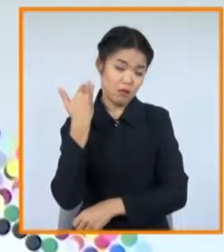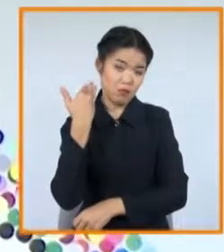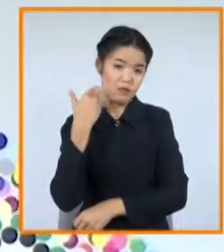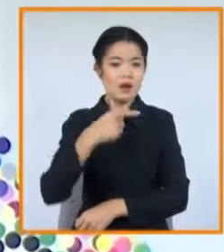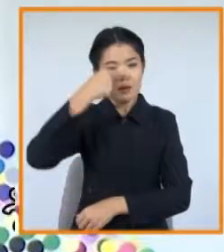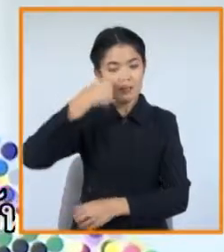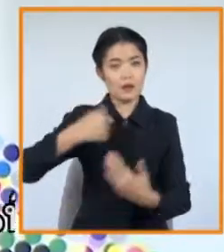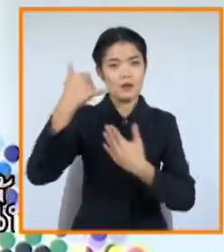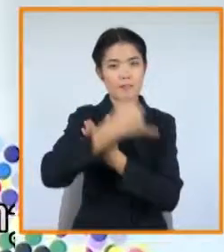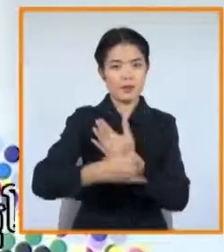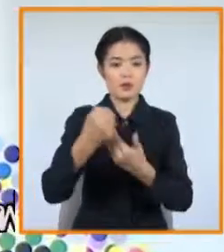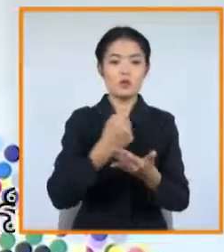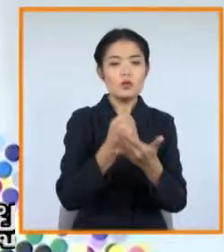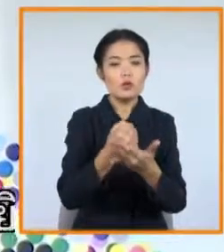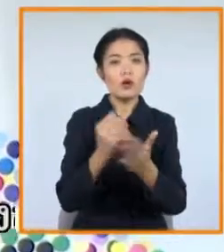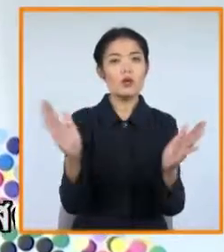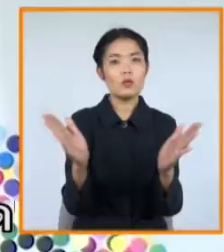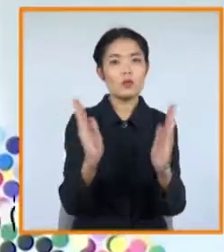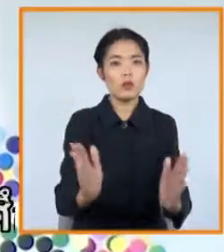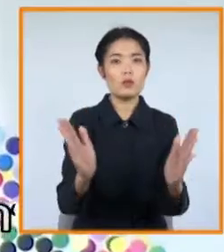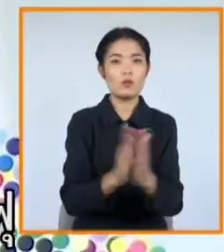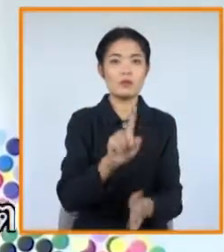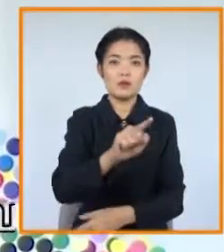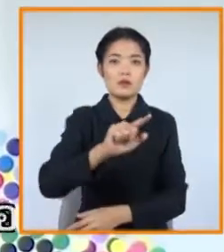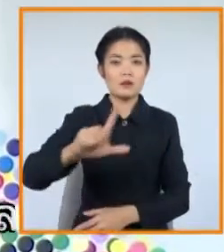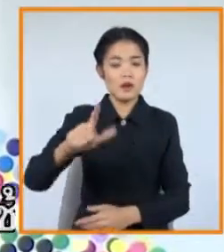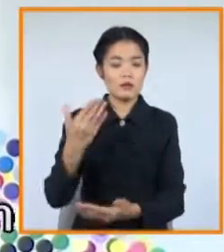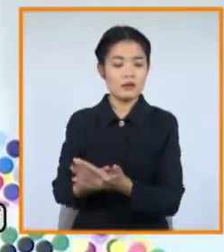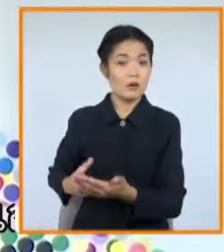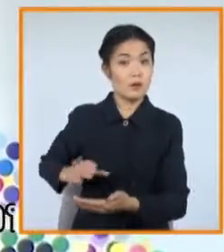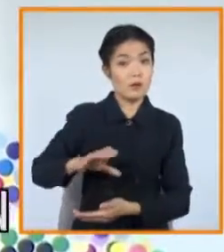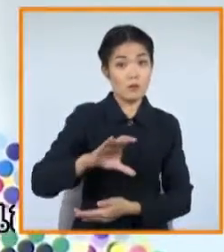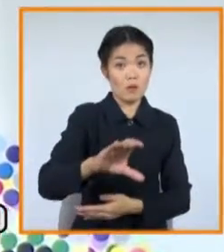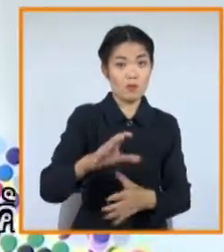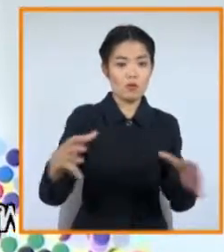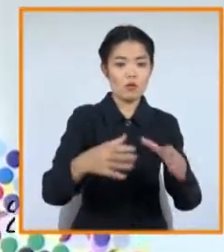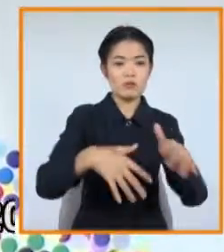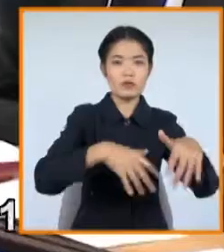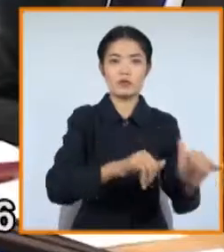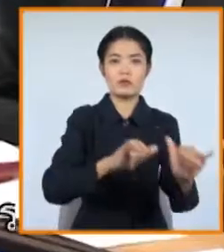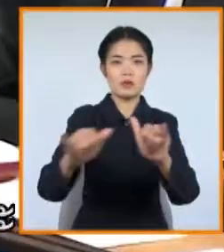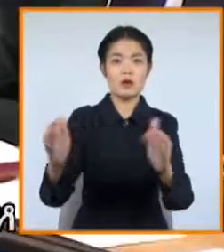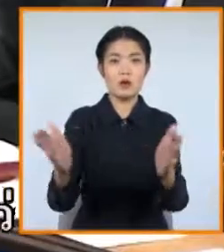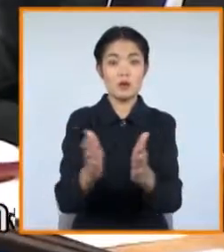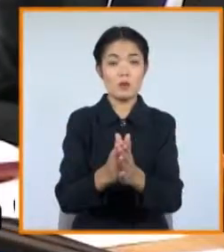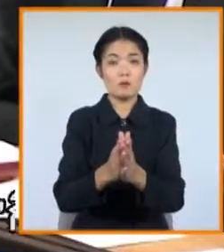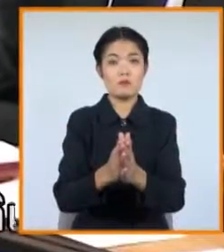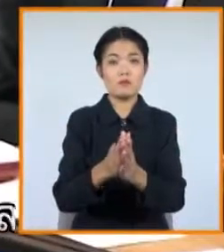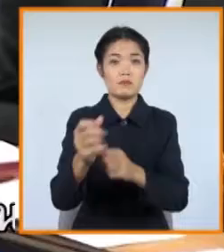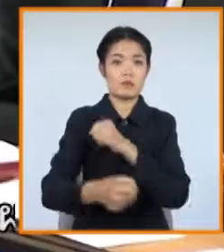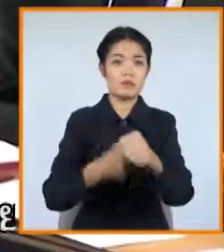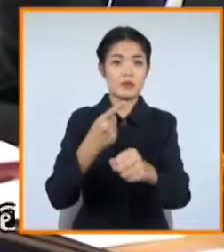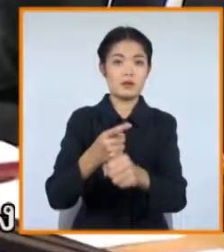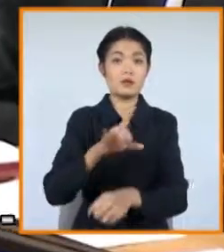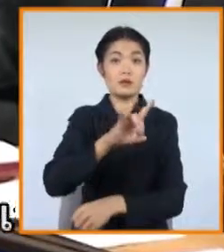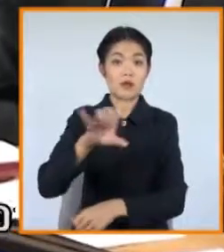ภัยจากเพื่อนบ้านมากกว่าล้านคนโดยการจัดงบประมาณให้ผู้อพยพต่างชาติ180ล้านดอลลาร์สหรัฐต่อปีส